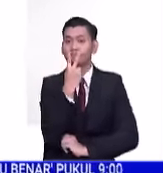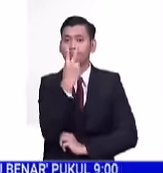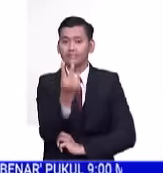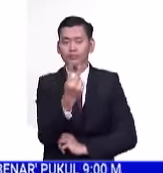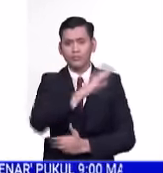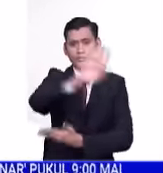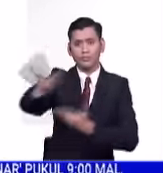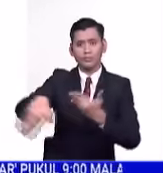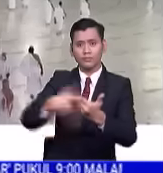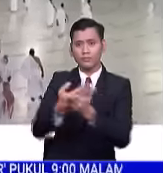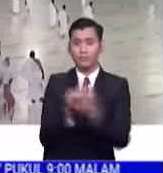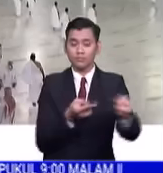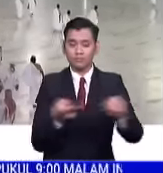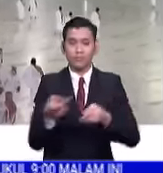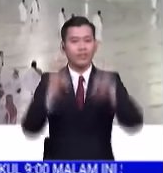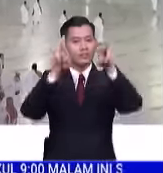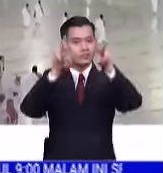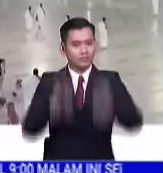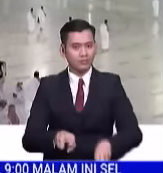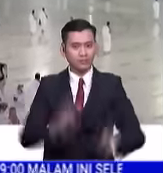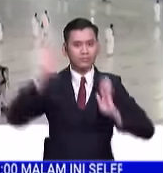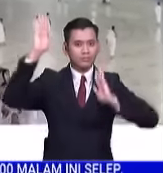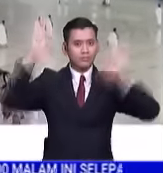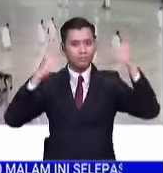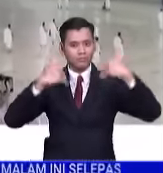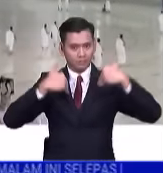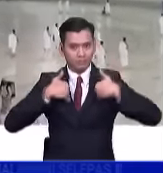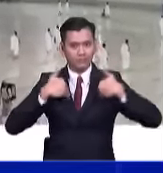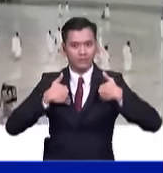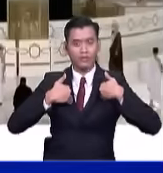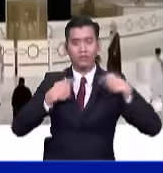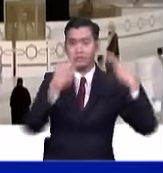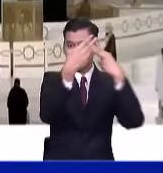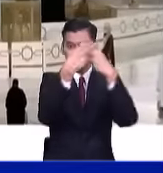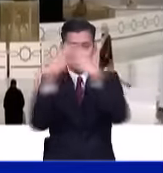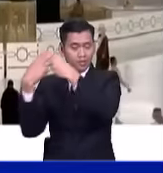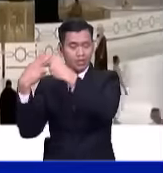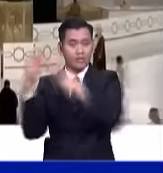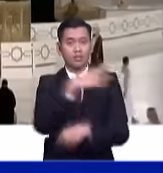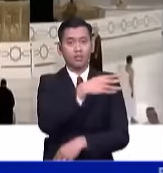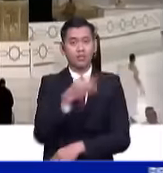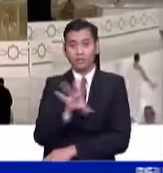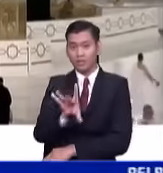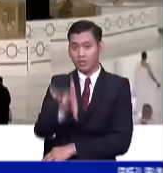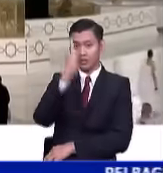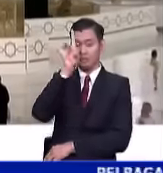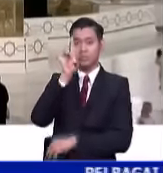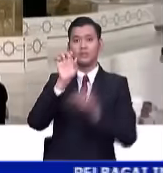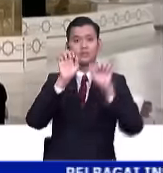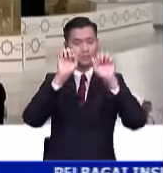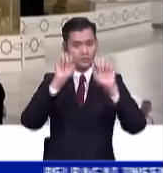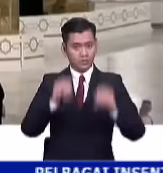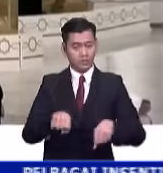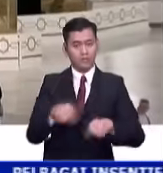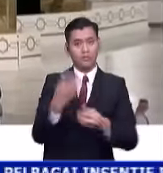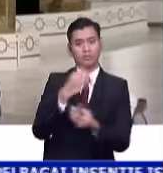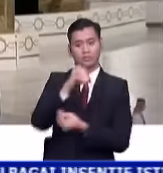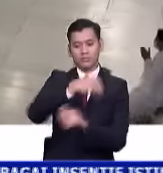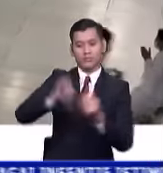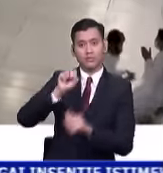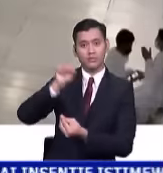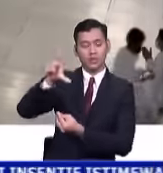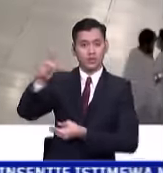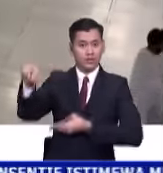memastikan segala urusan rakyat Malaysia yang telah berada di Arab Saudi dan terpilih untuk melaksanakan ibadah haji